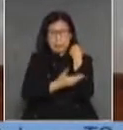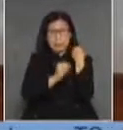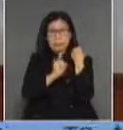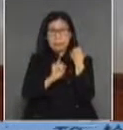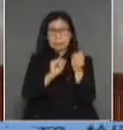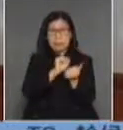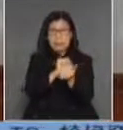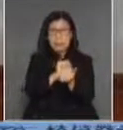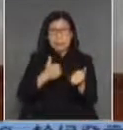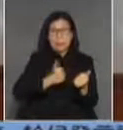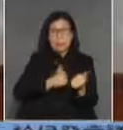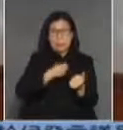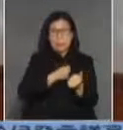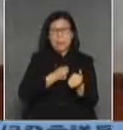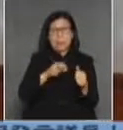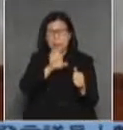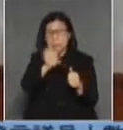平均是